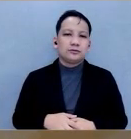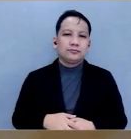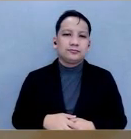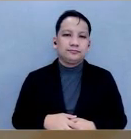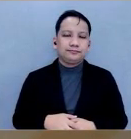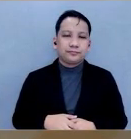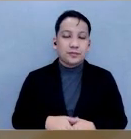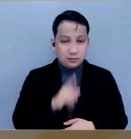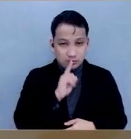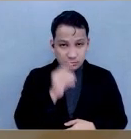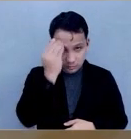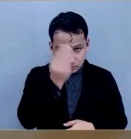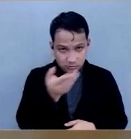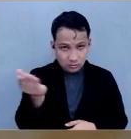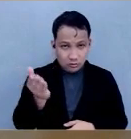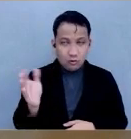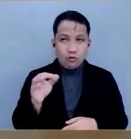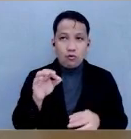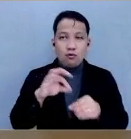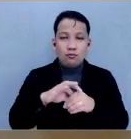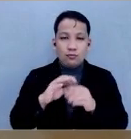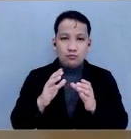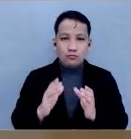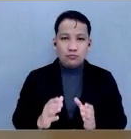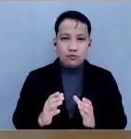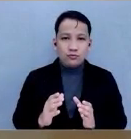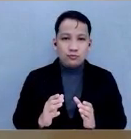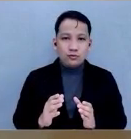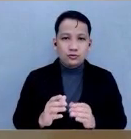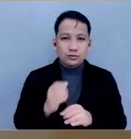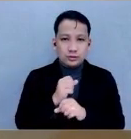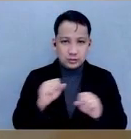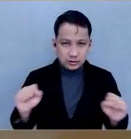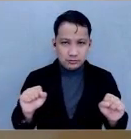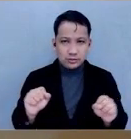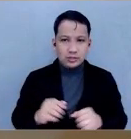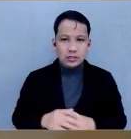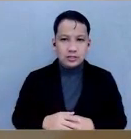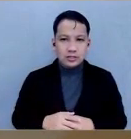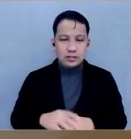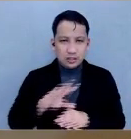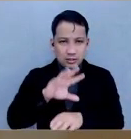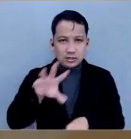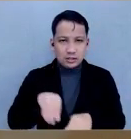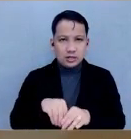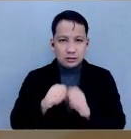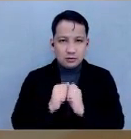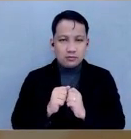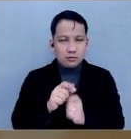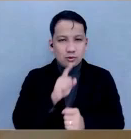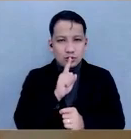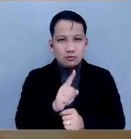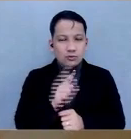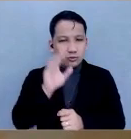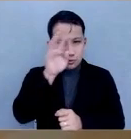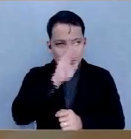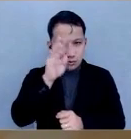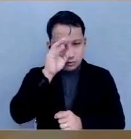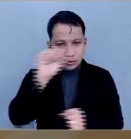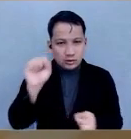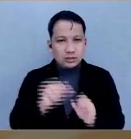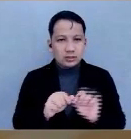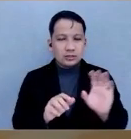assure and ensure that the safety of the voters or the constituents, particularly in that